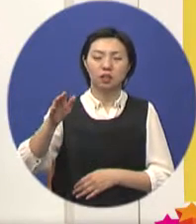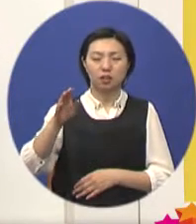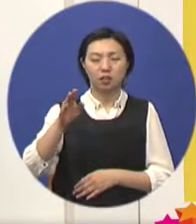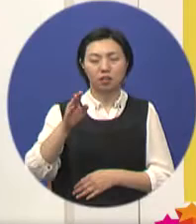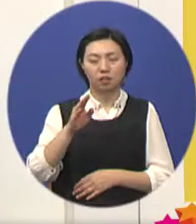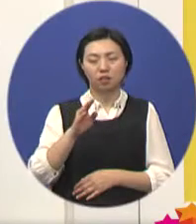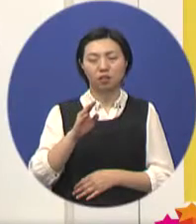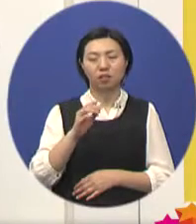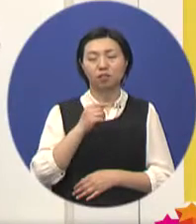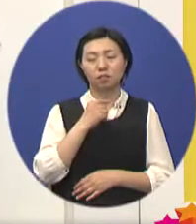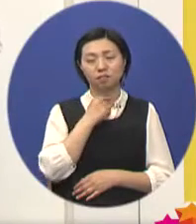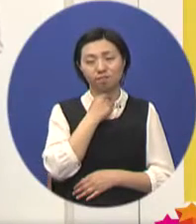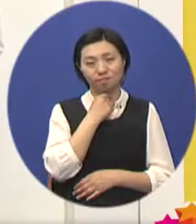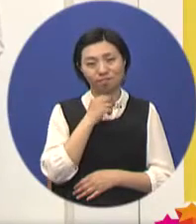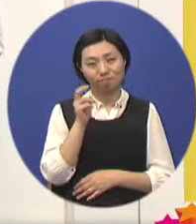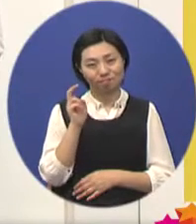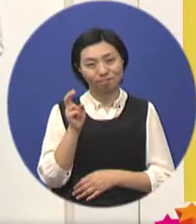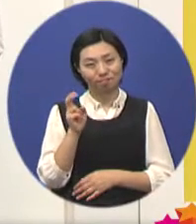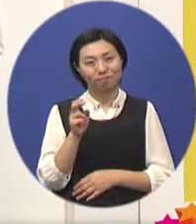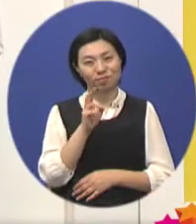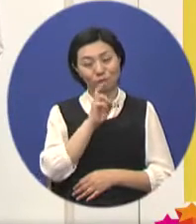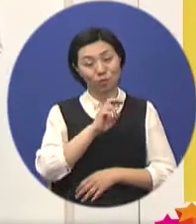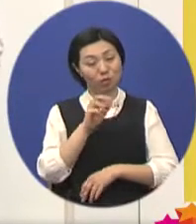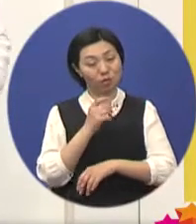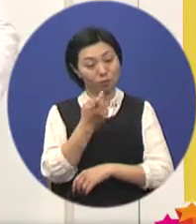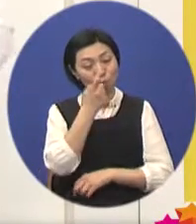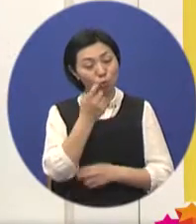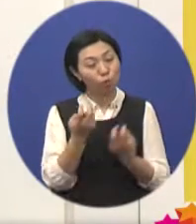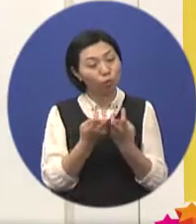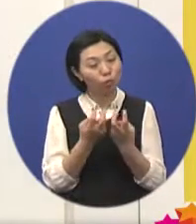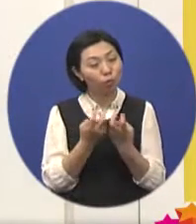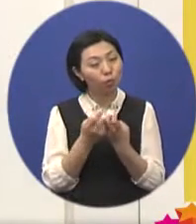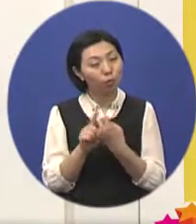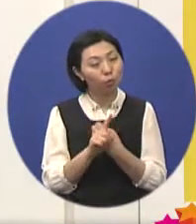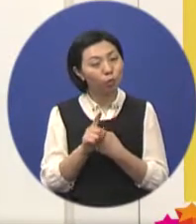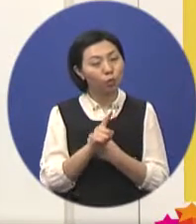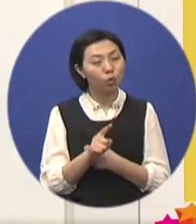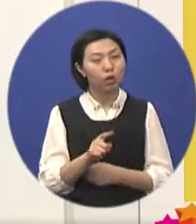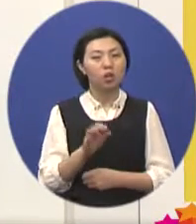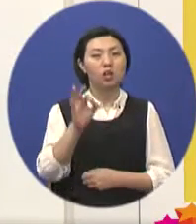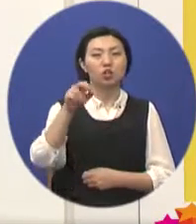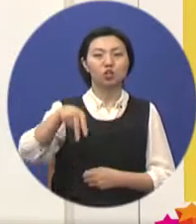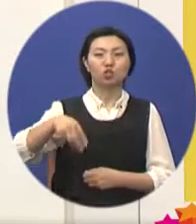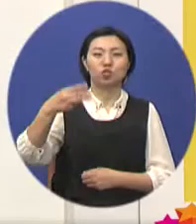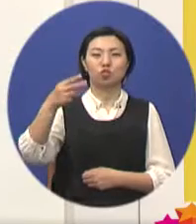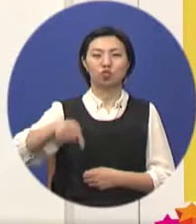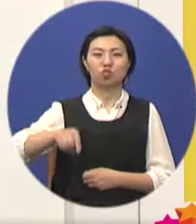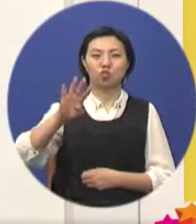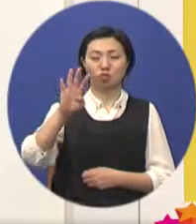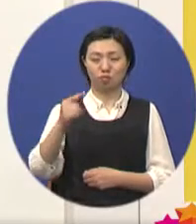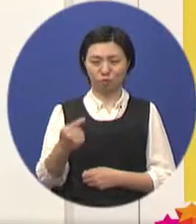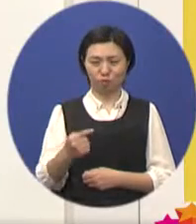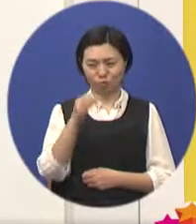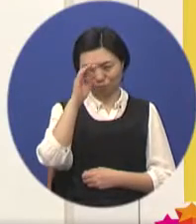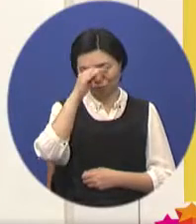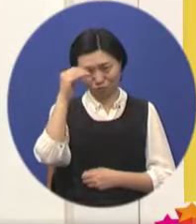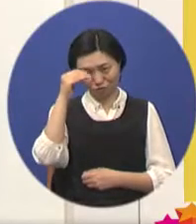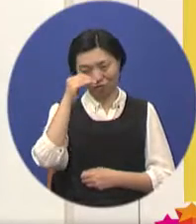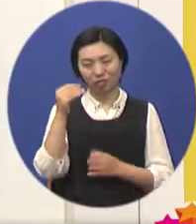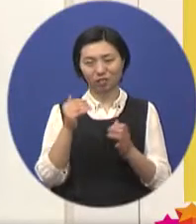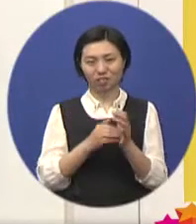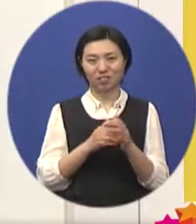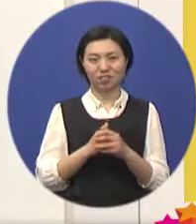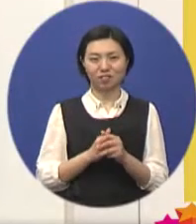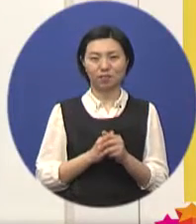가시려고요. 아유, 그 노래 하나. 어떻게 배우셨어요? 유튜브에서 보셨구나. 네, 네, 네, 네. 미란 씨. 네.